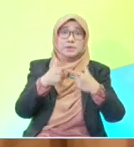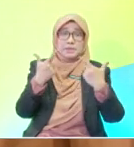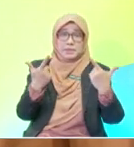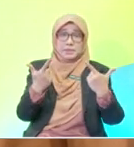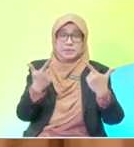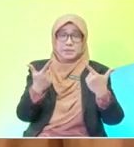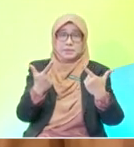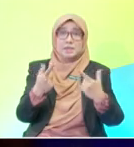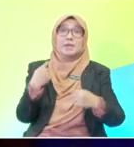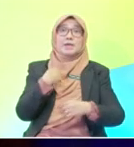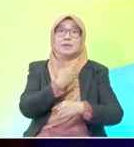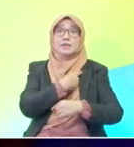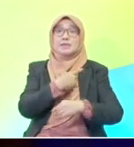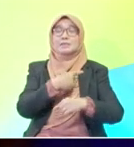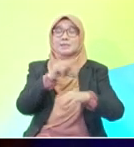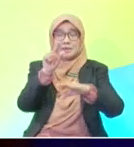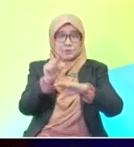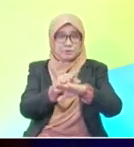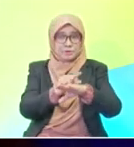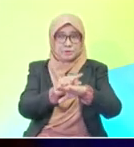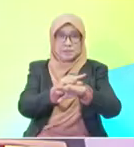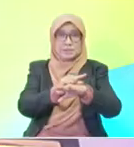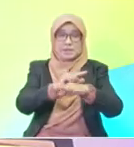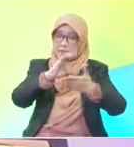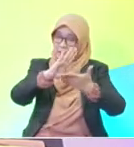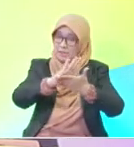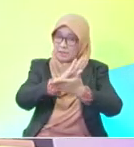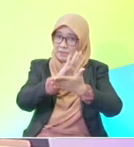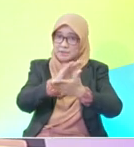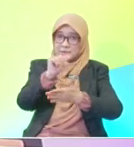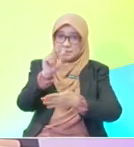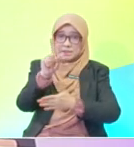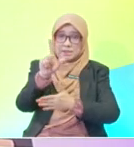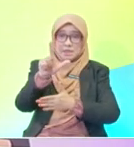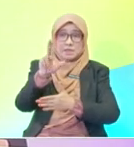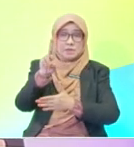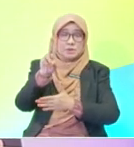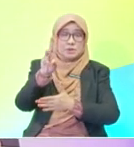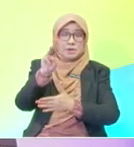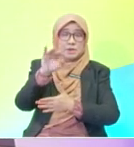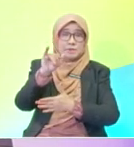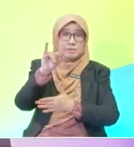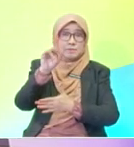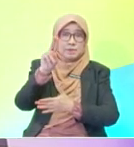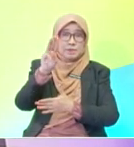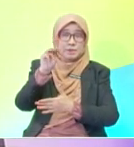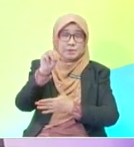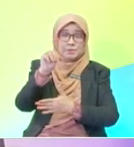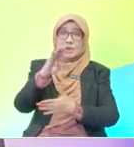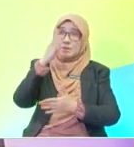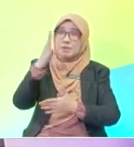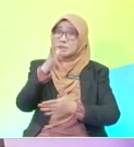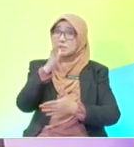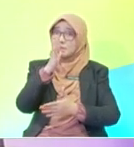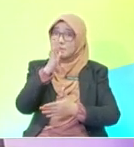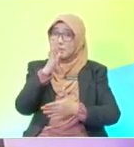guna-guna ni, Cikgu. Kertas aluminium. Ya, betul. Kalau dekat rumah biasanya mak kita guna untuk apa tu? Oh, ini untuk membakar ikan, Cikgu. Ya, untuk bakar.